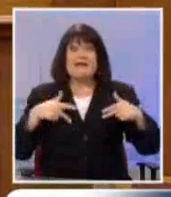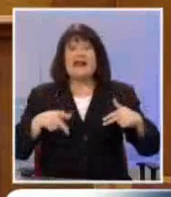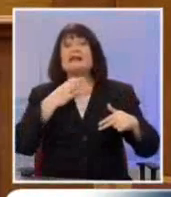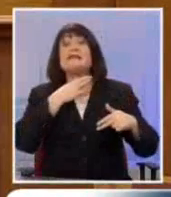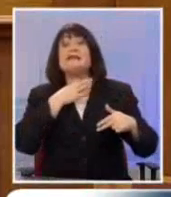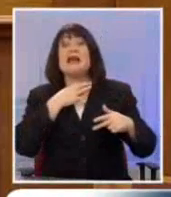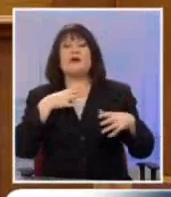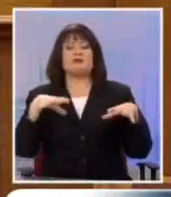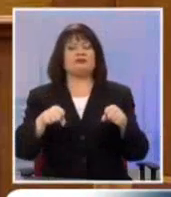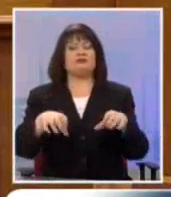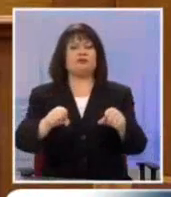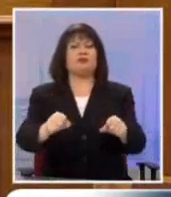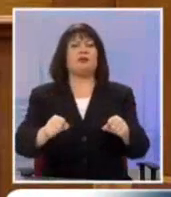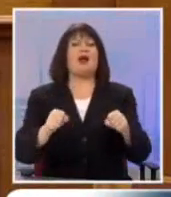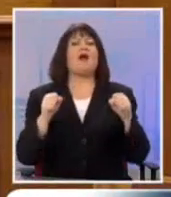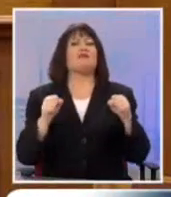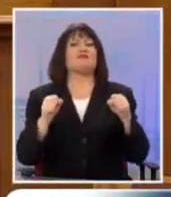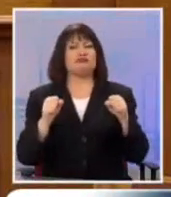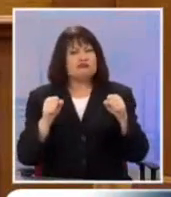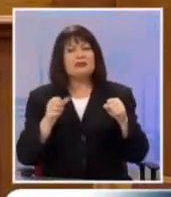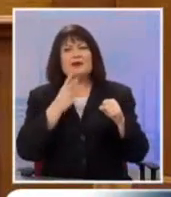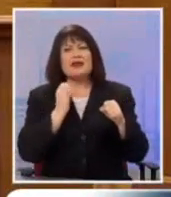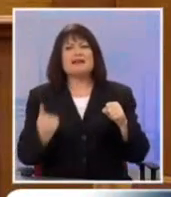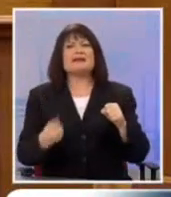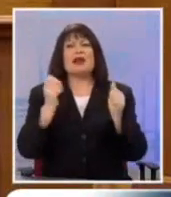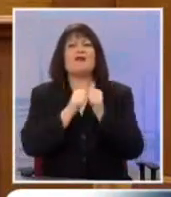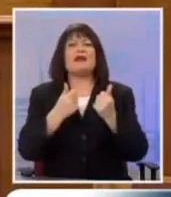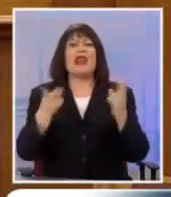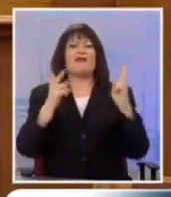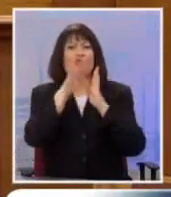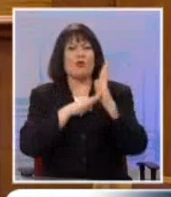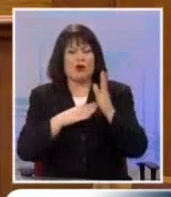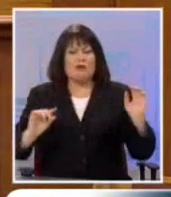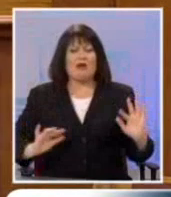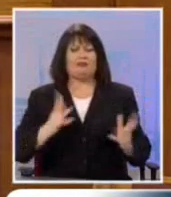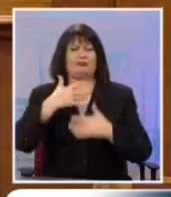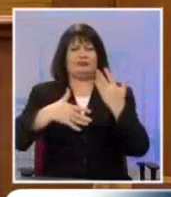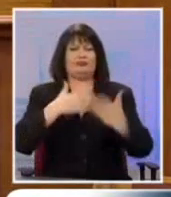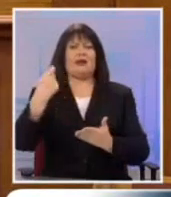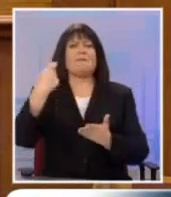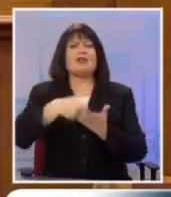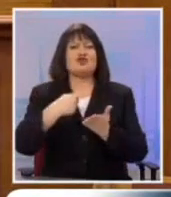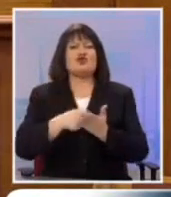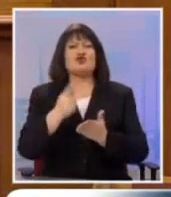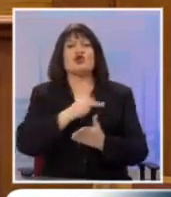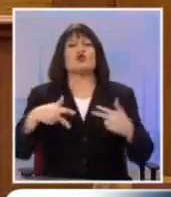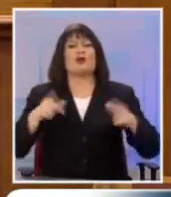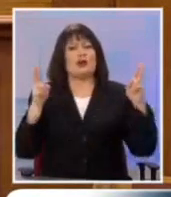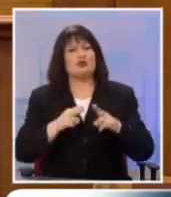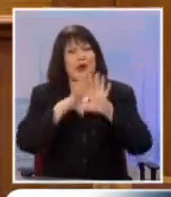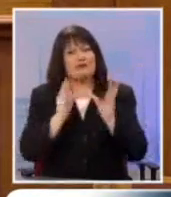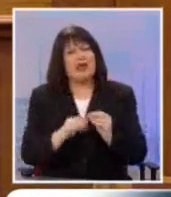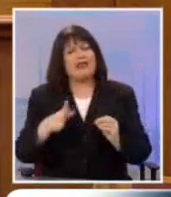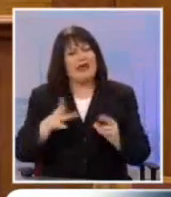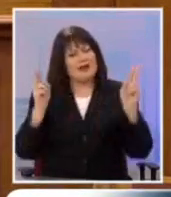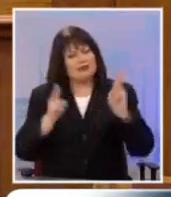τους για να αποκρούσει την εσωτερική αντίσταση στο νεοφιλελεύθερο πρόγραμμα. Της μείωσης των μισθών, της συρρήκνωσης του κοινωνικού κράτους, την